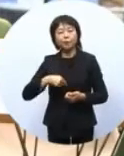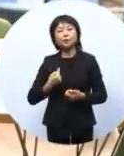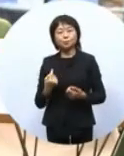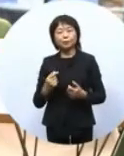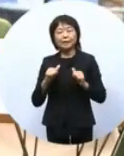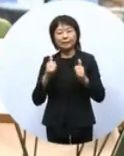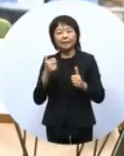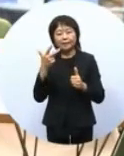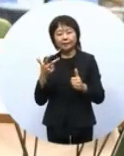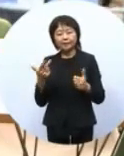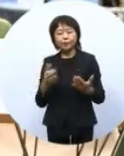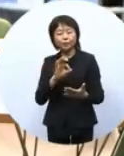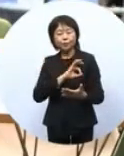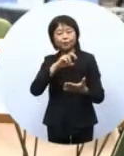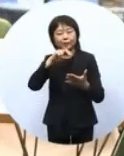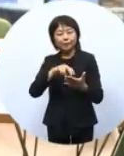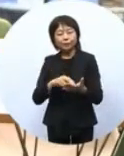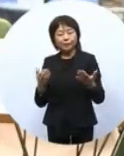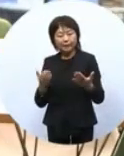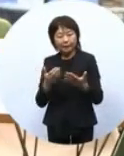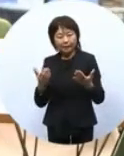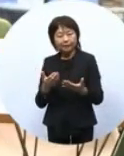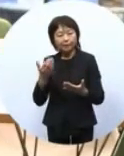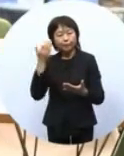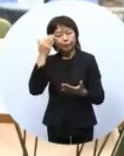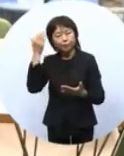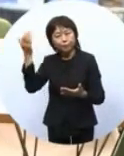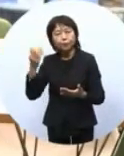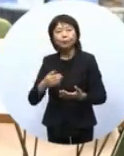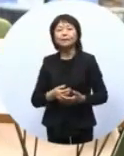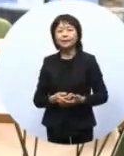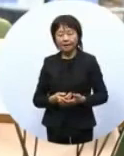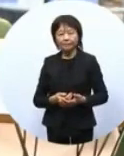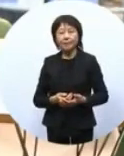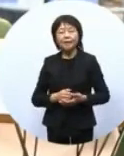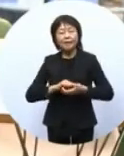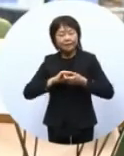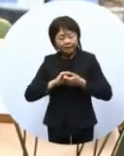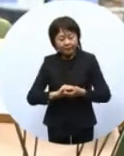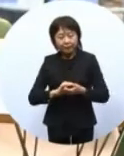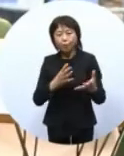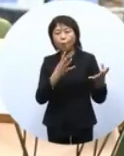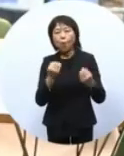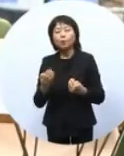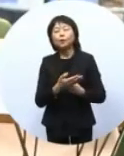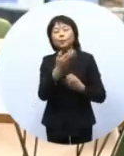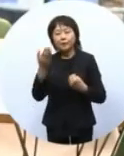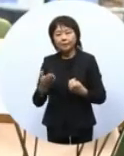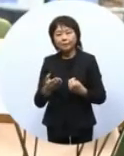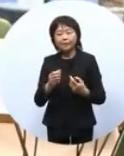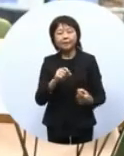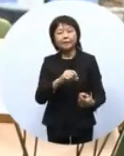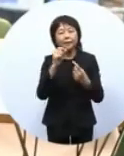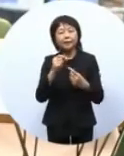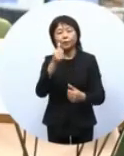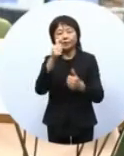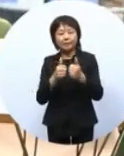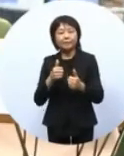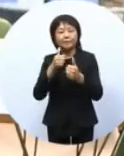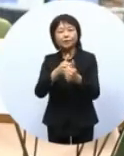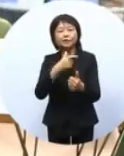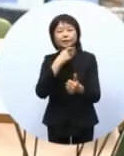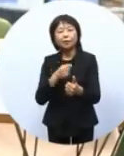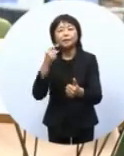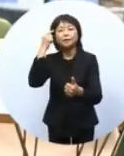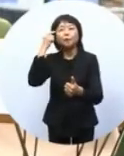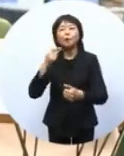ヶ崎市の職員として働いていることを想像していただいて、ぜひとも多くの方に採用試験にチャレンジしていただきたいと思っております